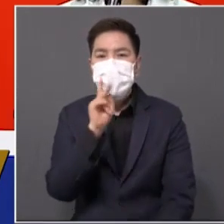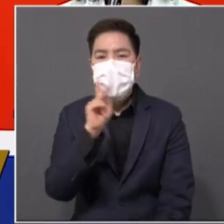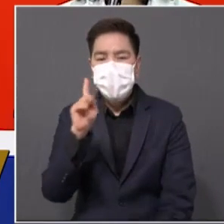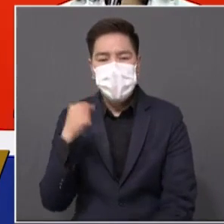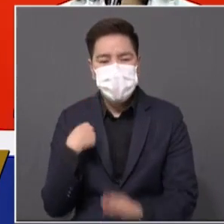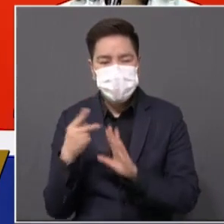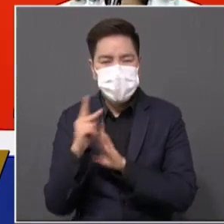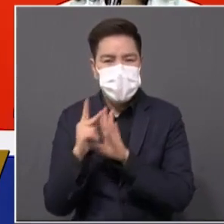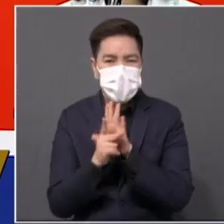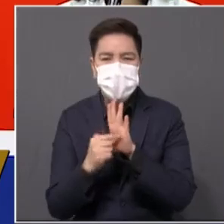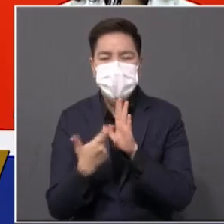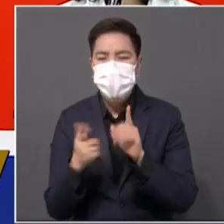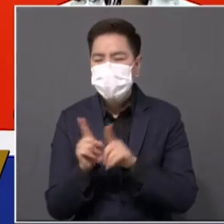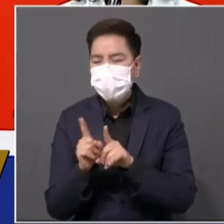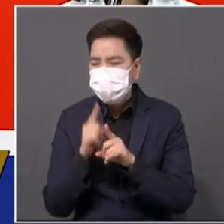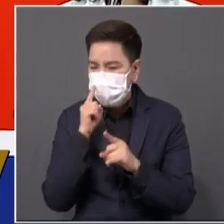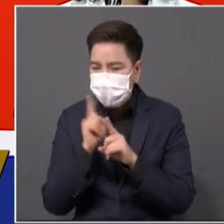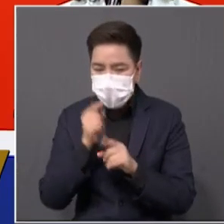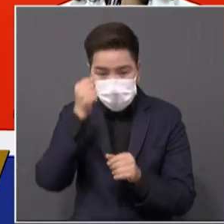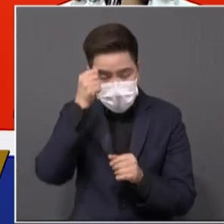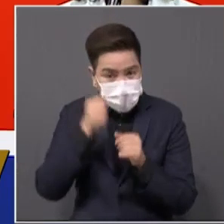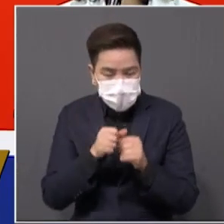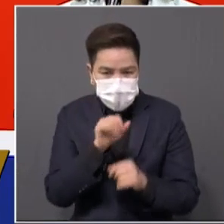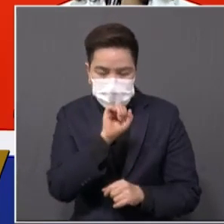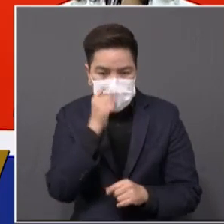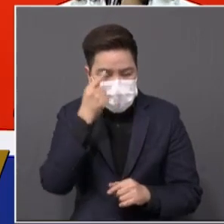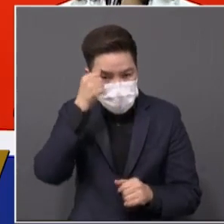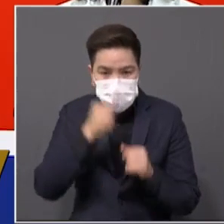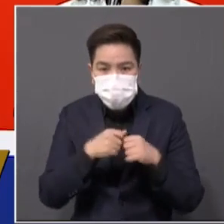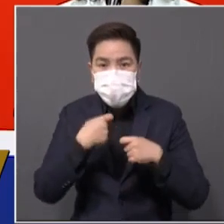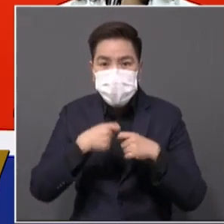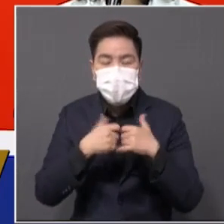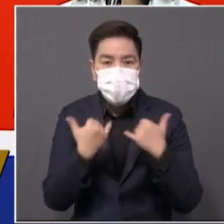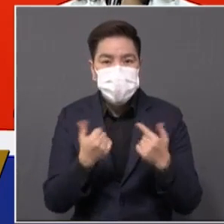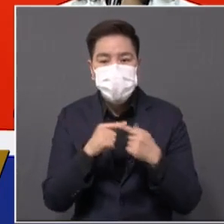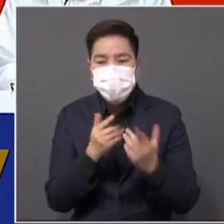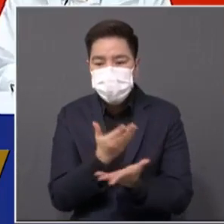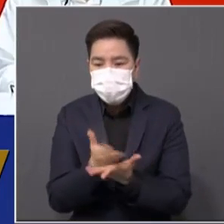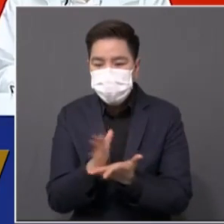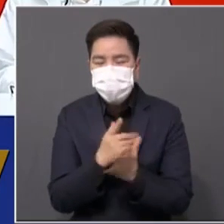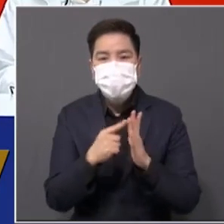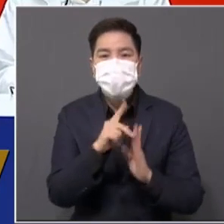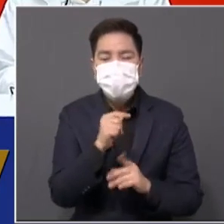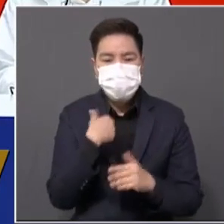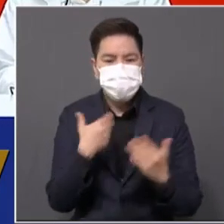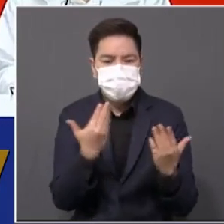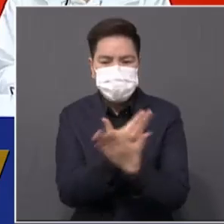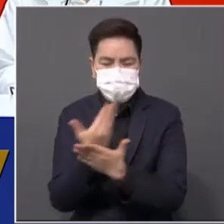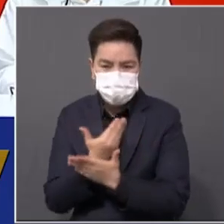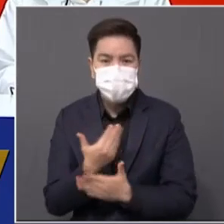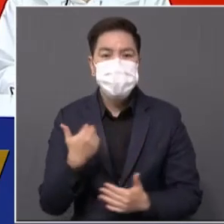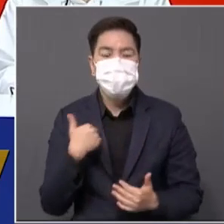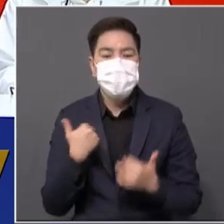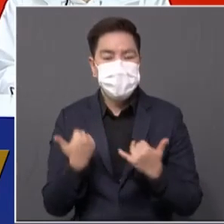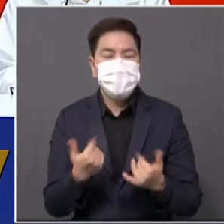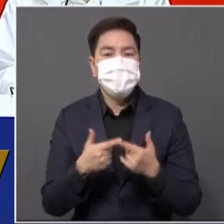มีกฎเกณฑ์ที่เรียกว่าอาจจะทำให้จำผู้สมัครได้ค่อนข้างยากล่ะค่ะการจัดแบ่งเขตเองก็มีการเปลี่ยนแปลงด้วยเช่น